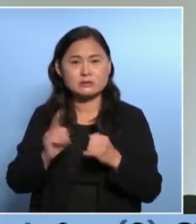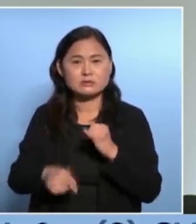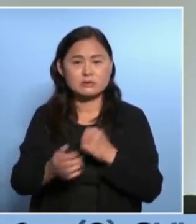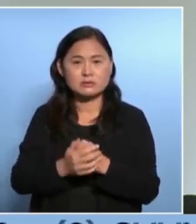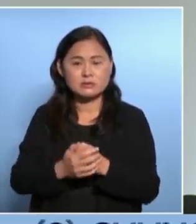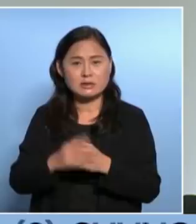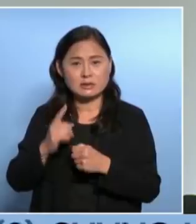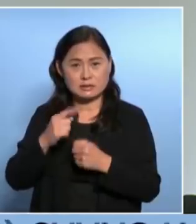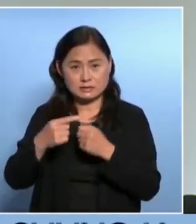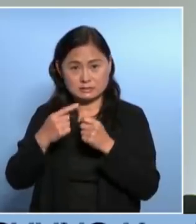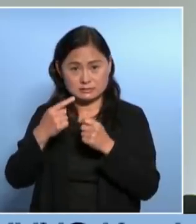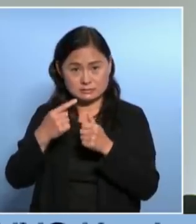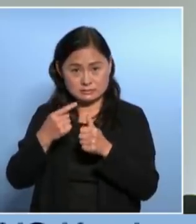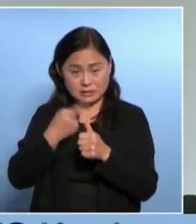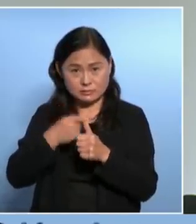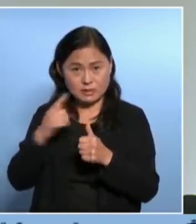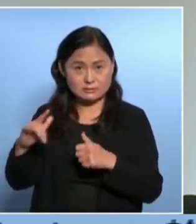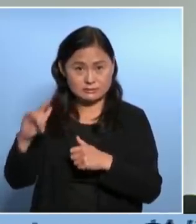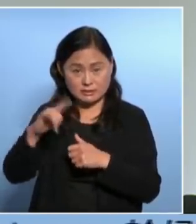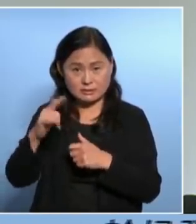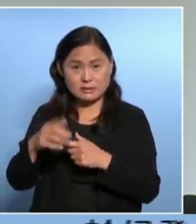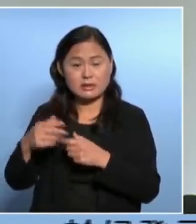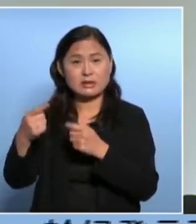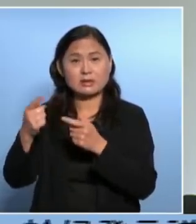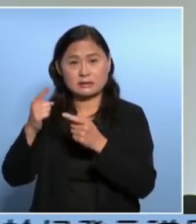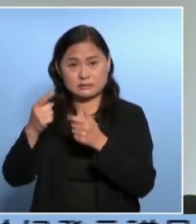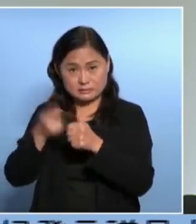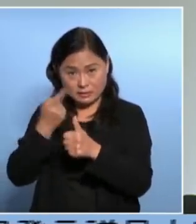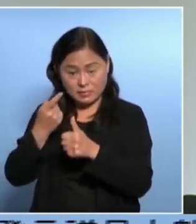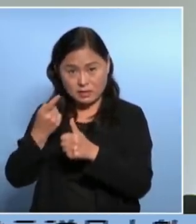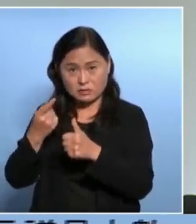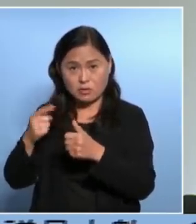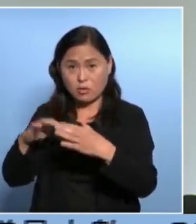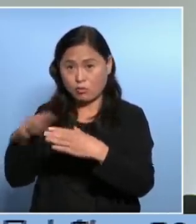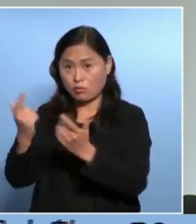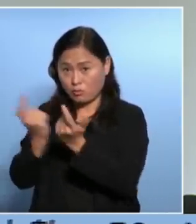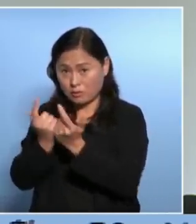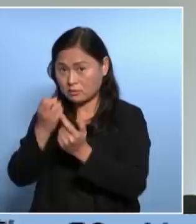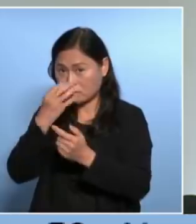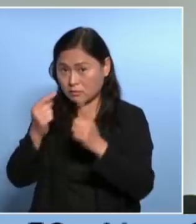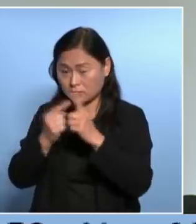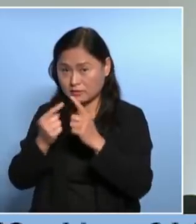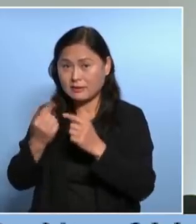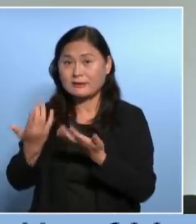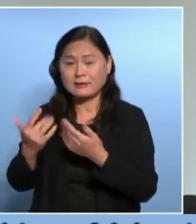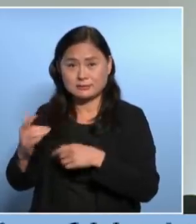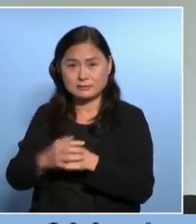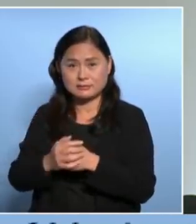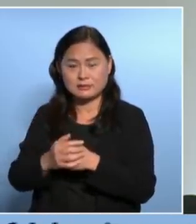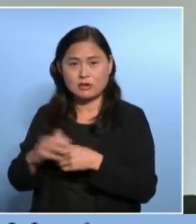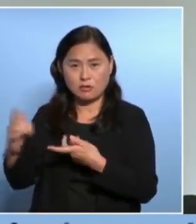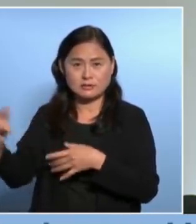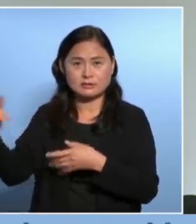機、第一批湖北嘅香港人，你大約估計會幾時係可以成